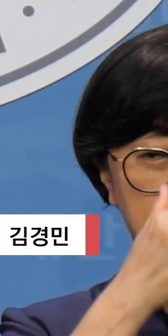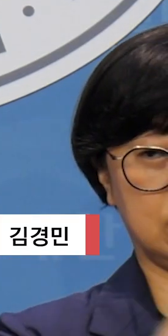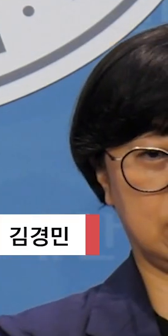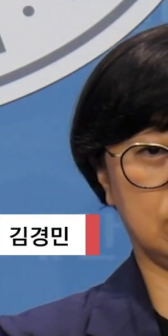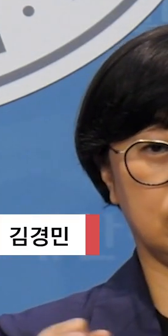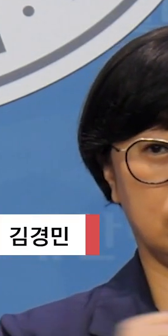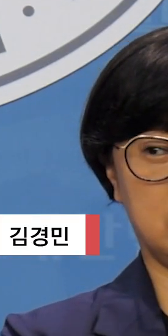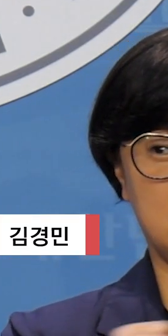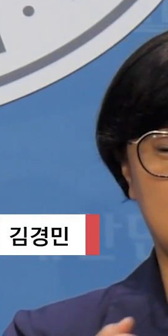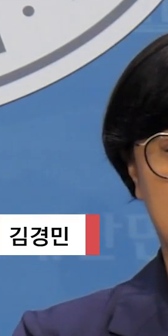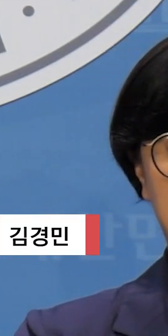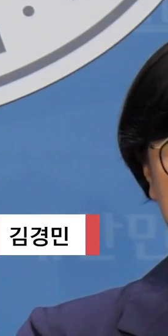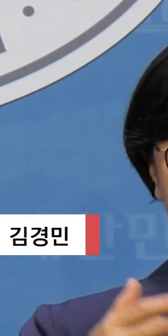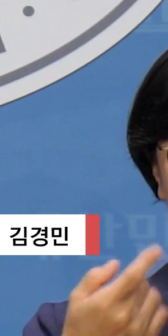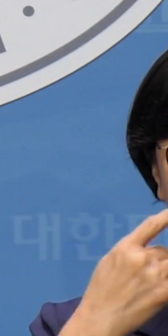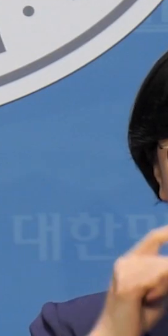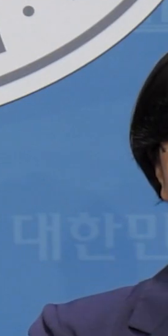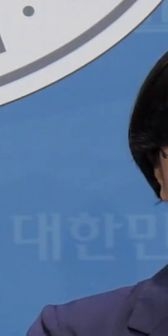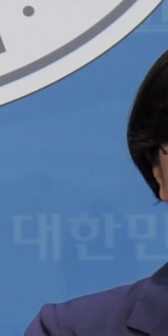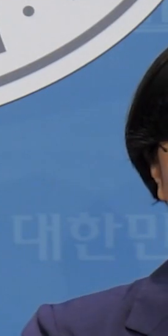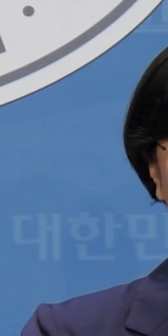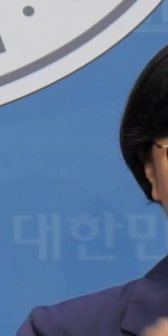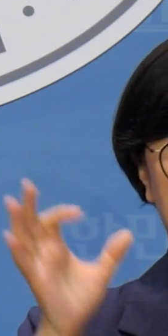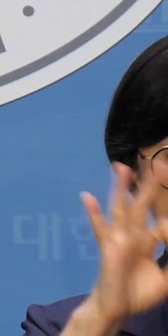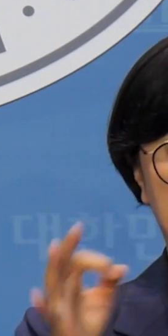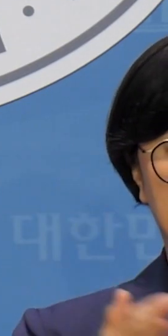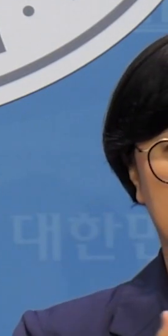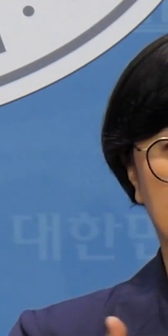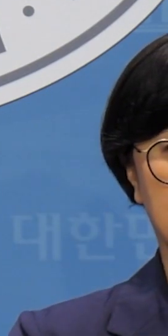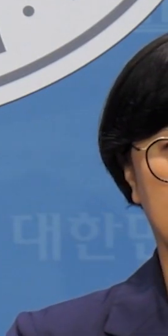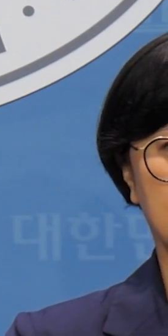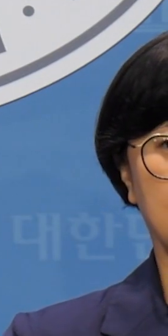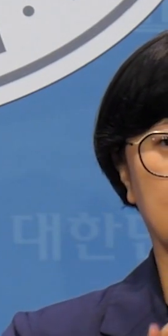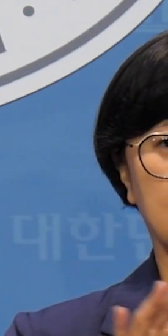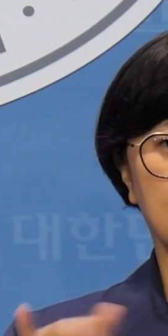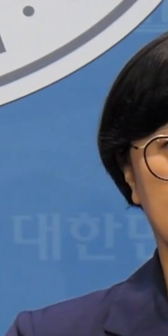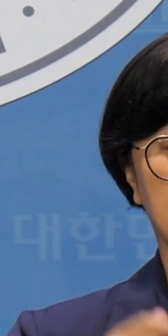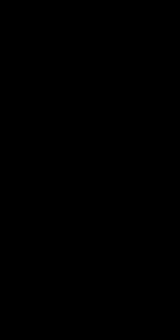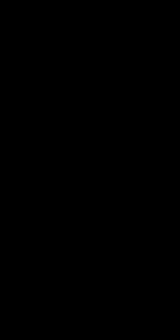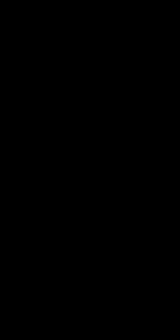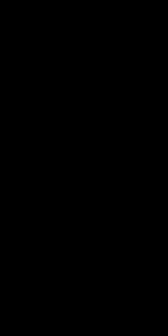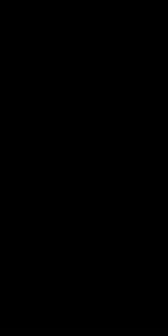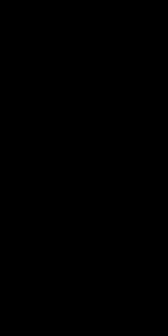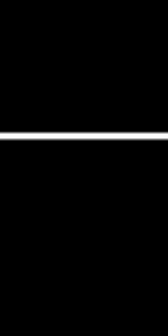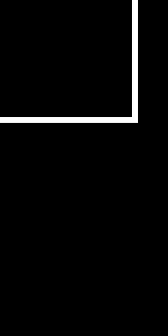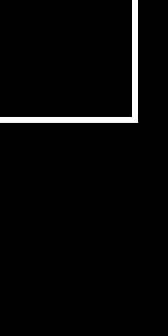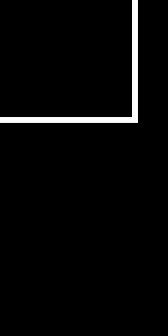수계를 찾아내고 연루된 모든 자를 발본색원해 줄 것을 촉구합니다.